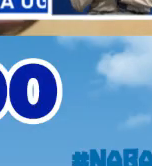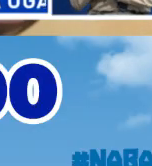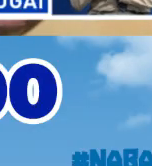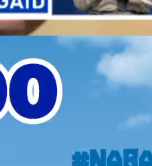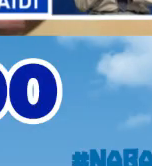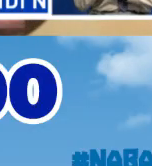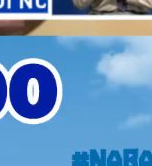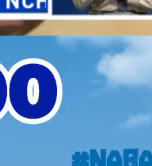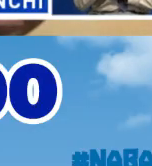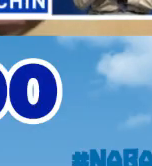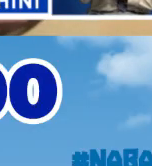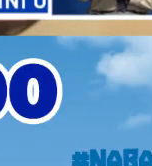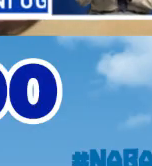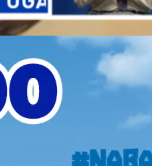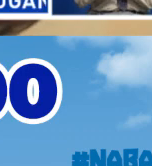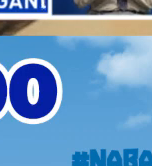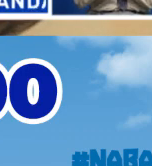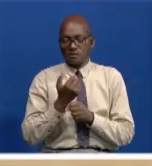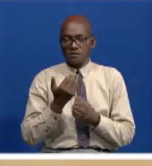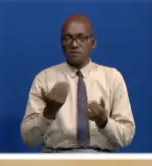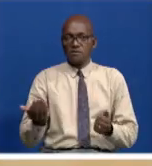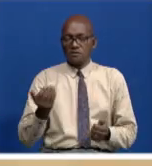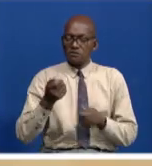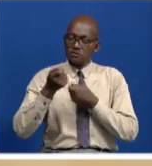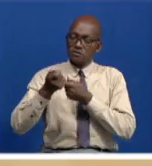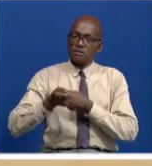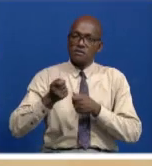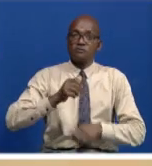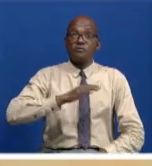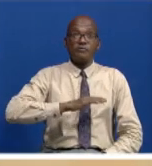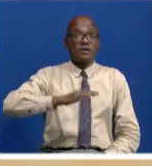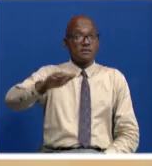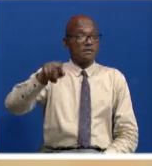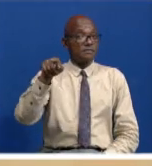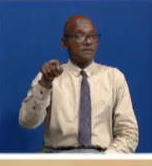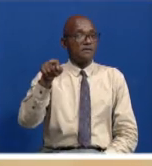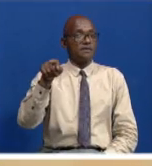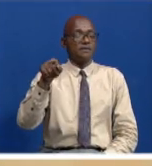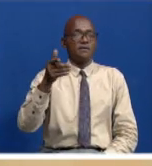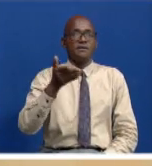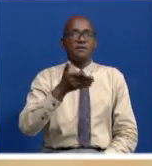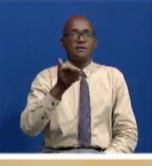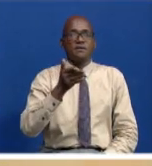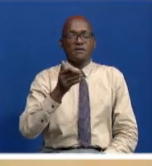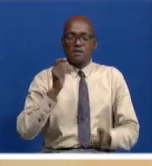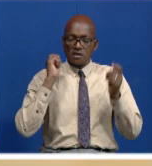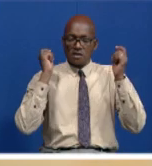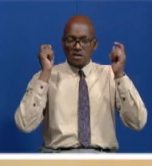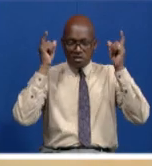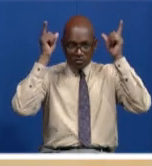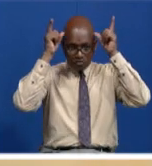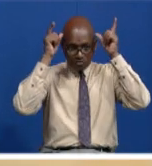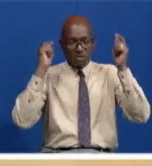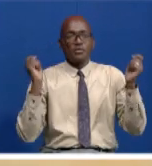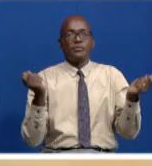wan wakifanya shuli kilim kwenye masa ha lakini na weng waka ngombe kwa hiy